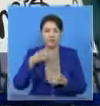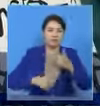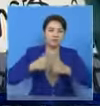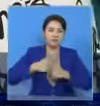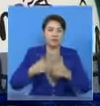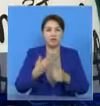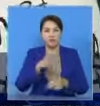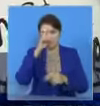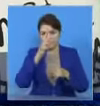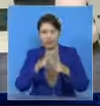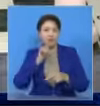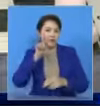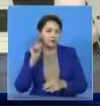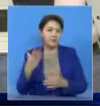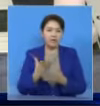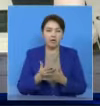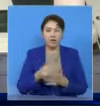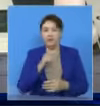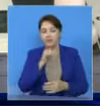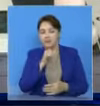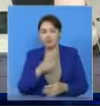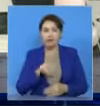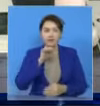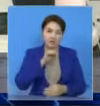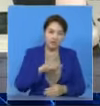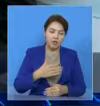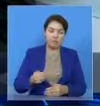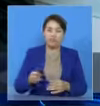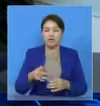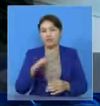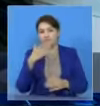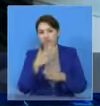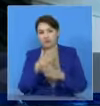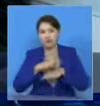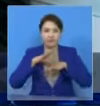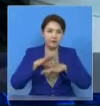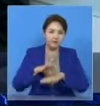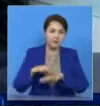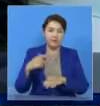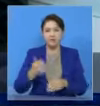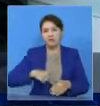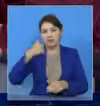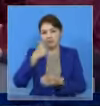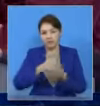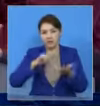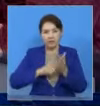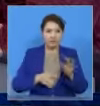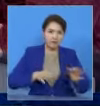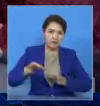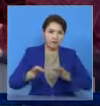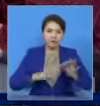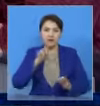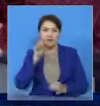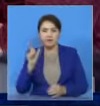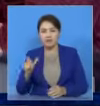аға буын өкілдері мен жастар шеберлік сынасты қалалық ішкі саясат бөлімінің қолдауымен өткен шараның негізгі мақсаты шахмат ойынын